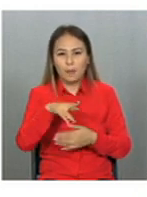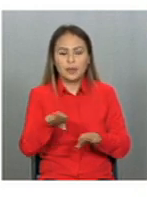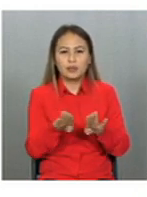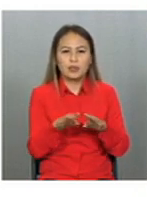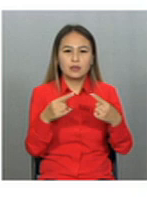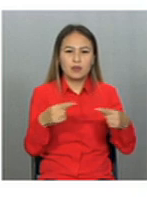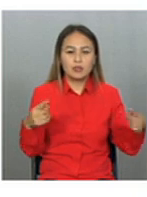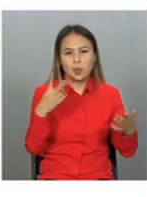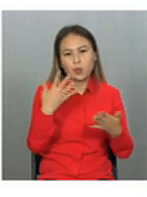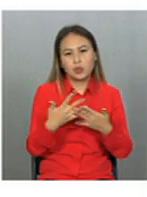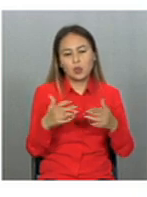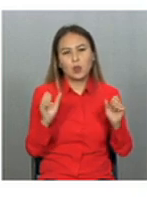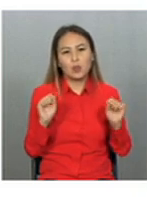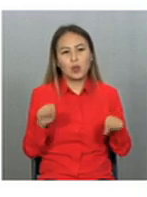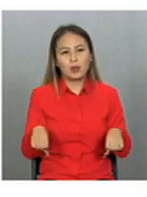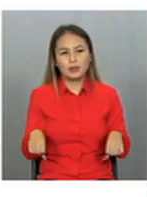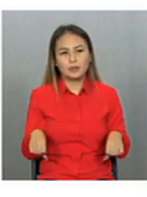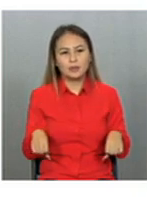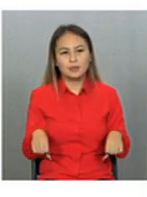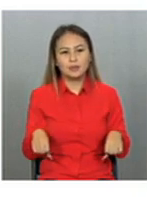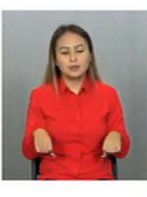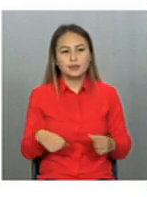атап көрсетуімізге болады.